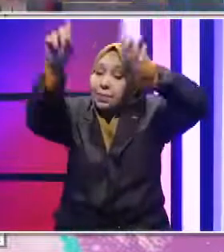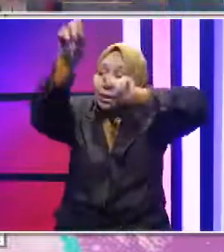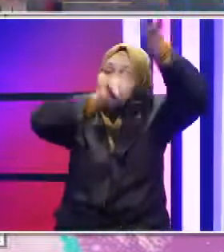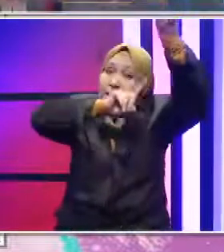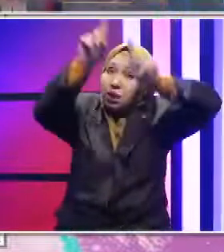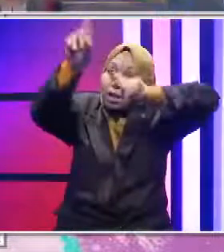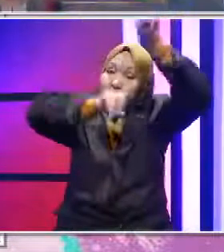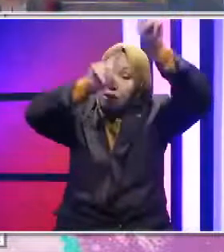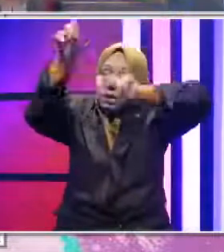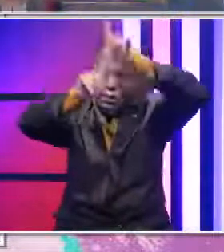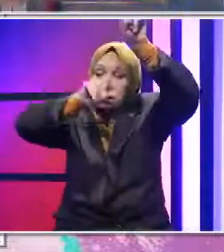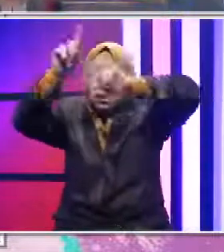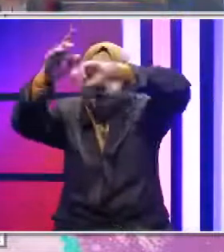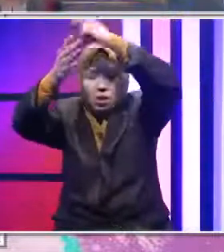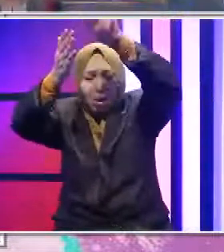الكواكب